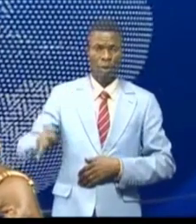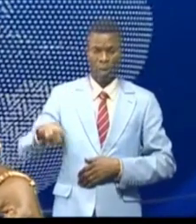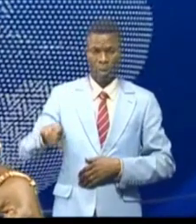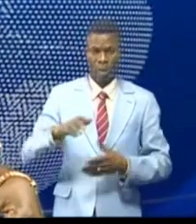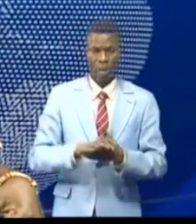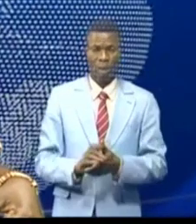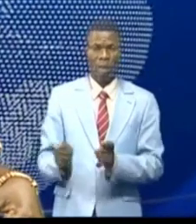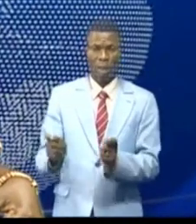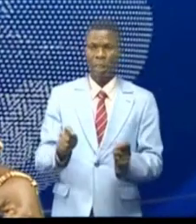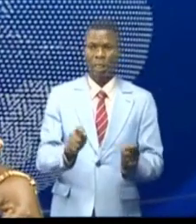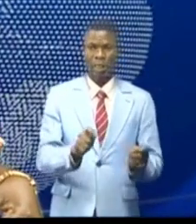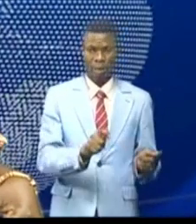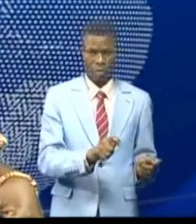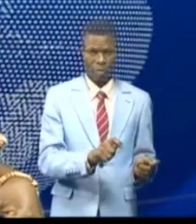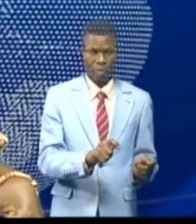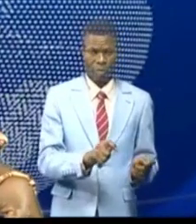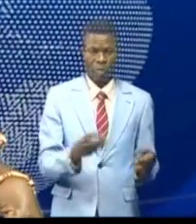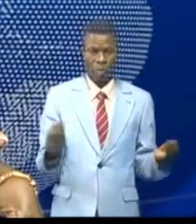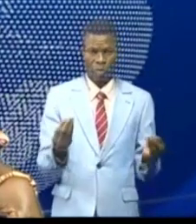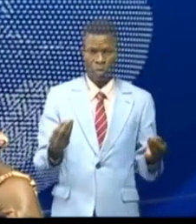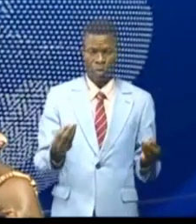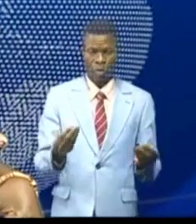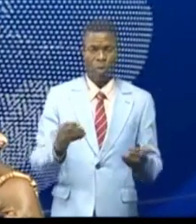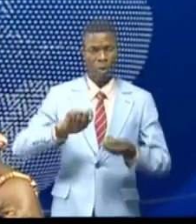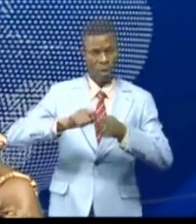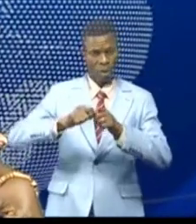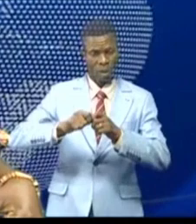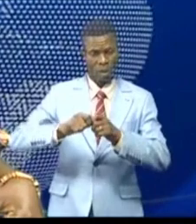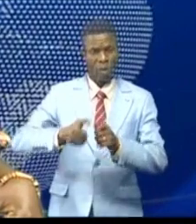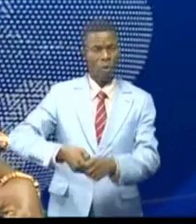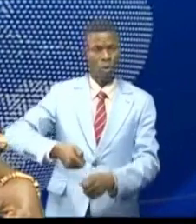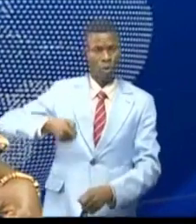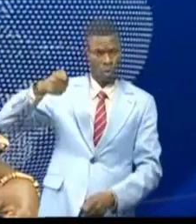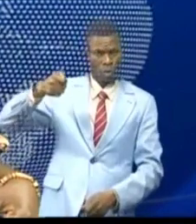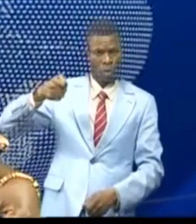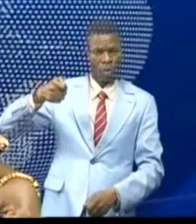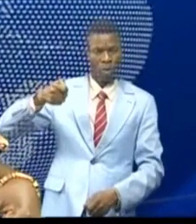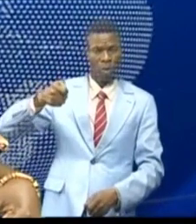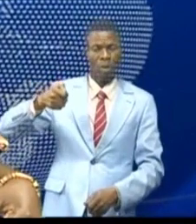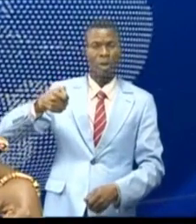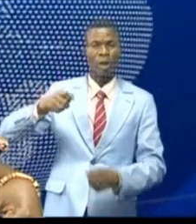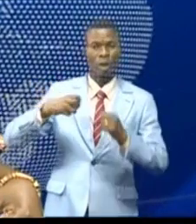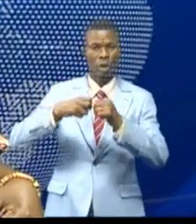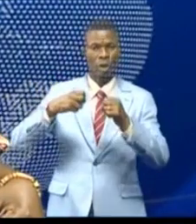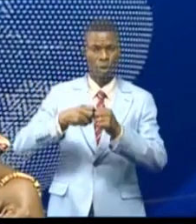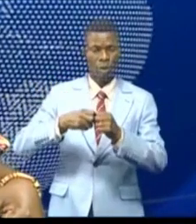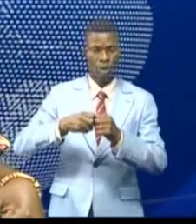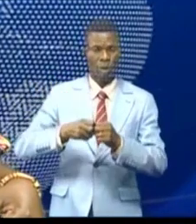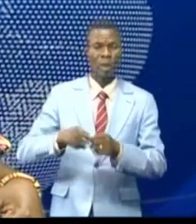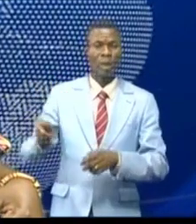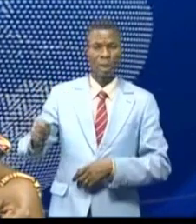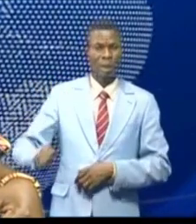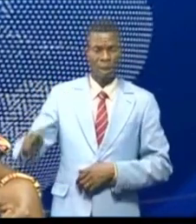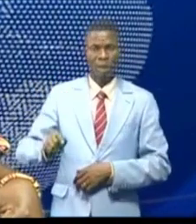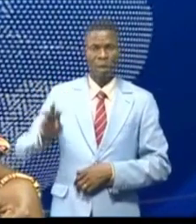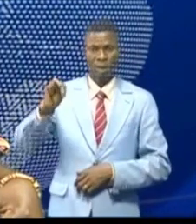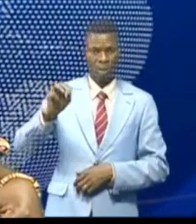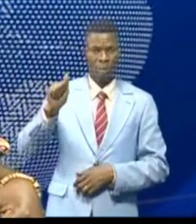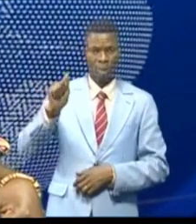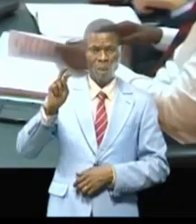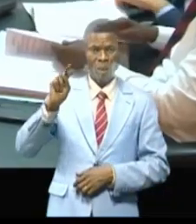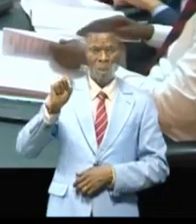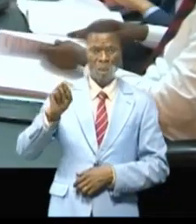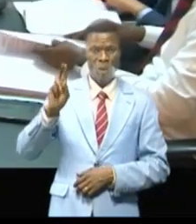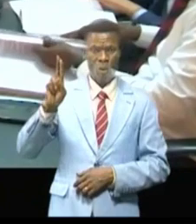du Tanganyika suite à la réhabilitation de la centrale hydroélectrique du territoire de Manono.